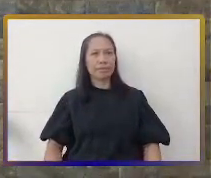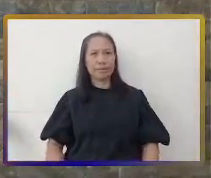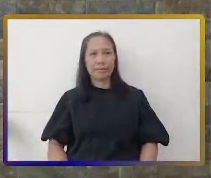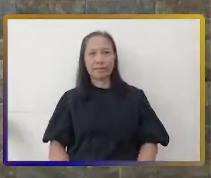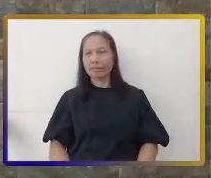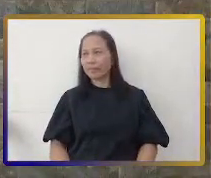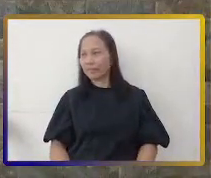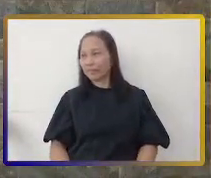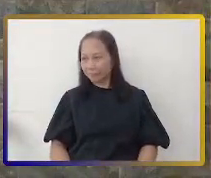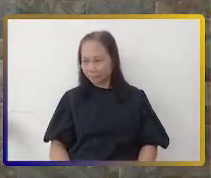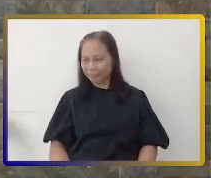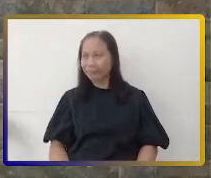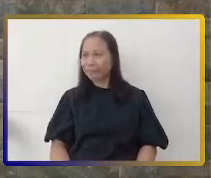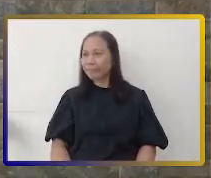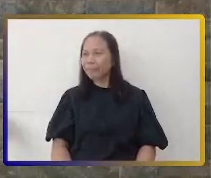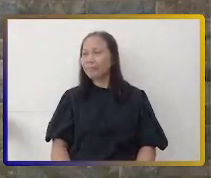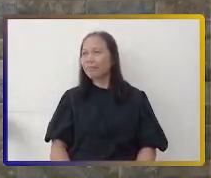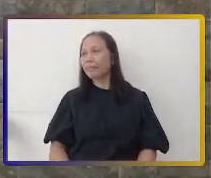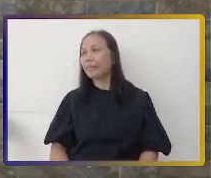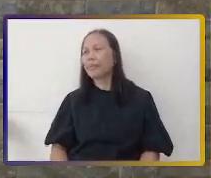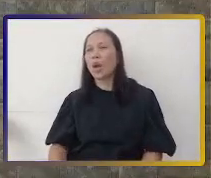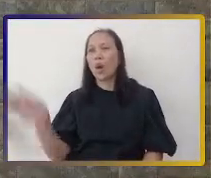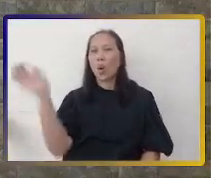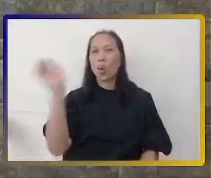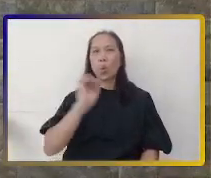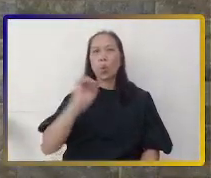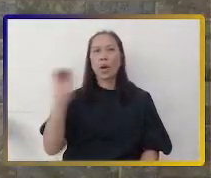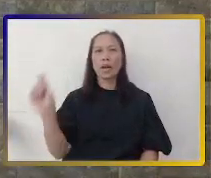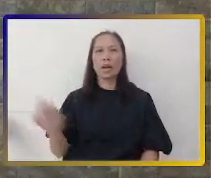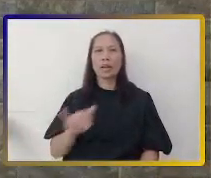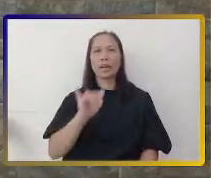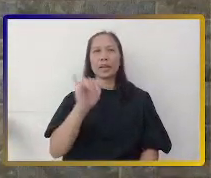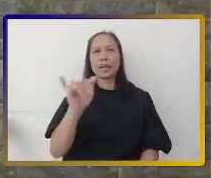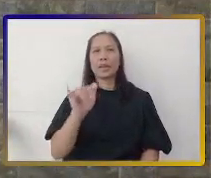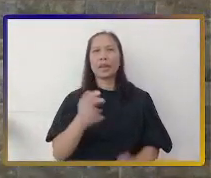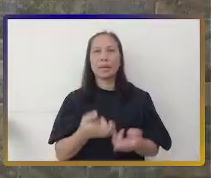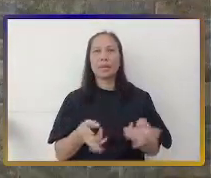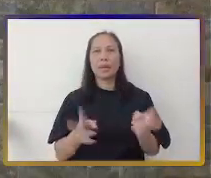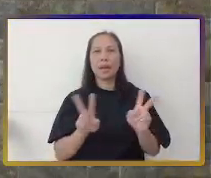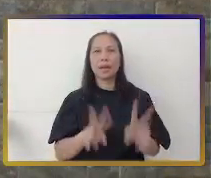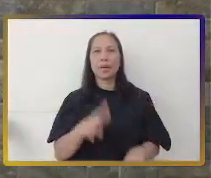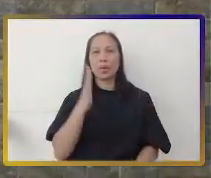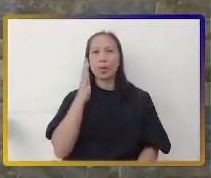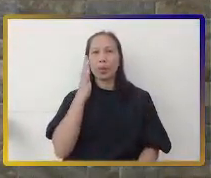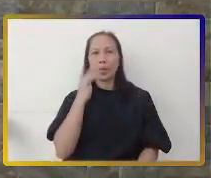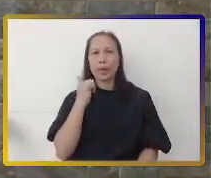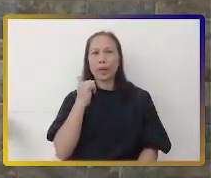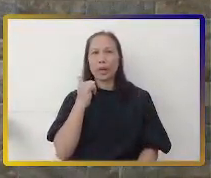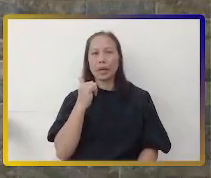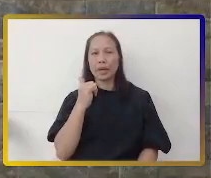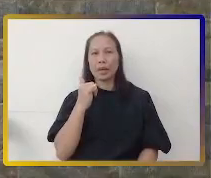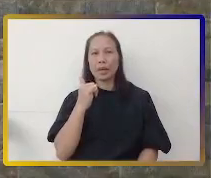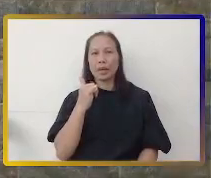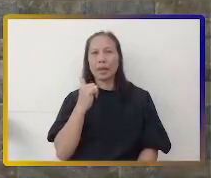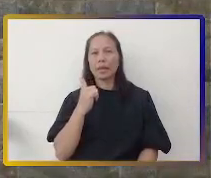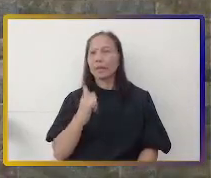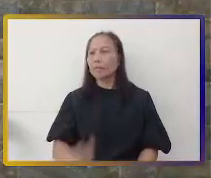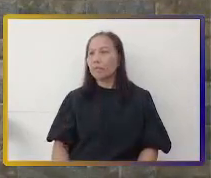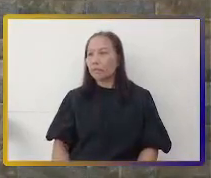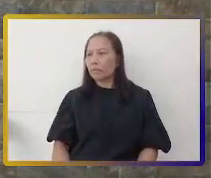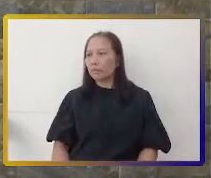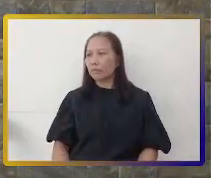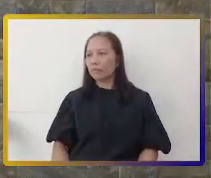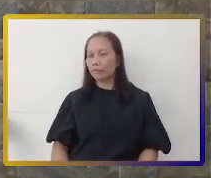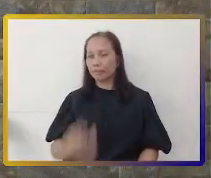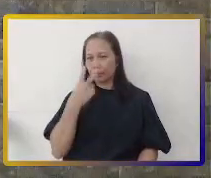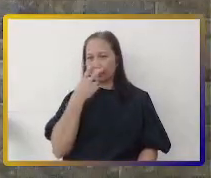temporal lang walang Eternal na value you see that Kaya nga mga kapatid Tingan